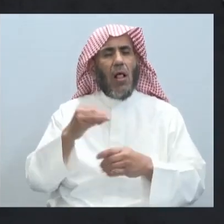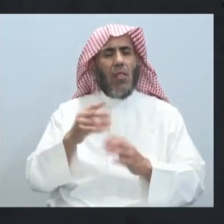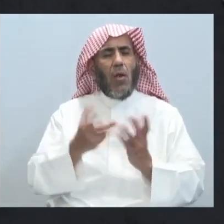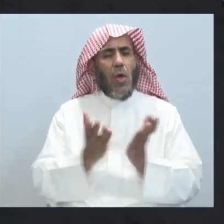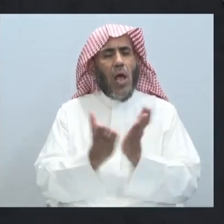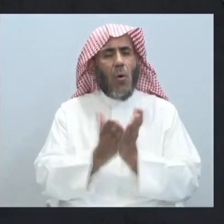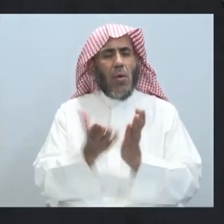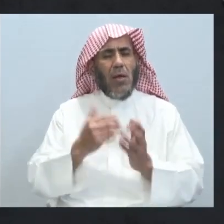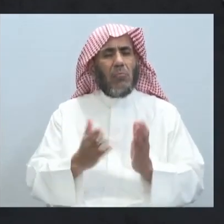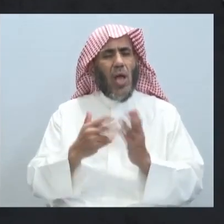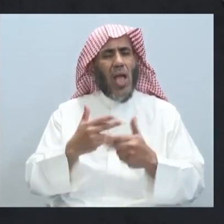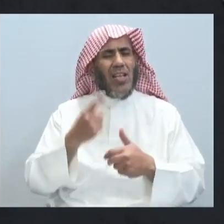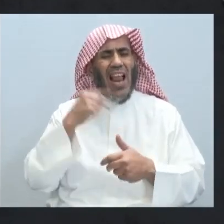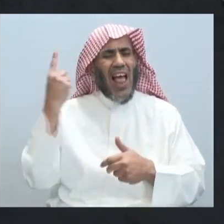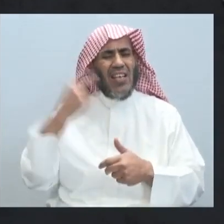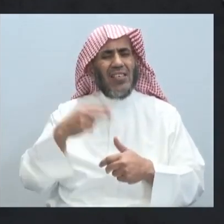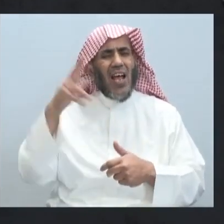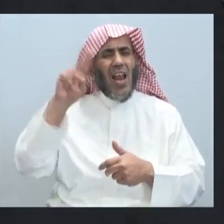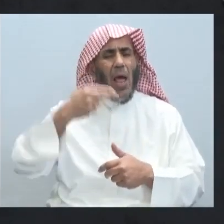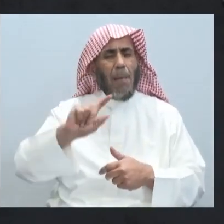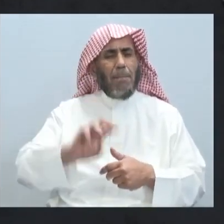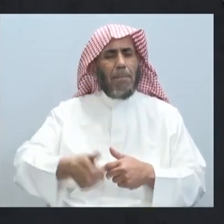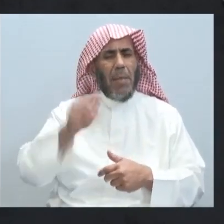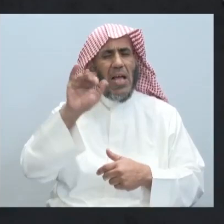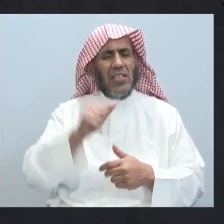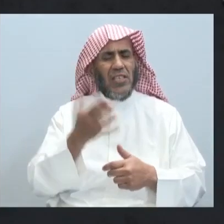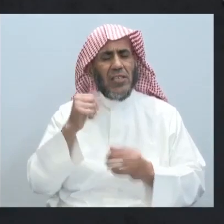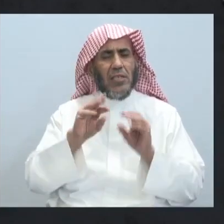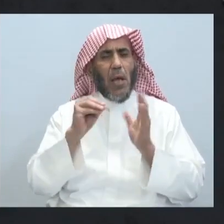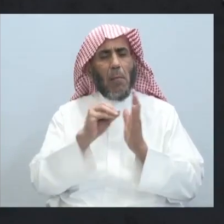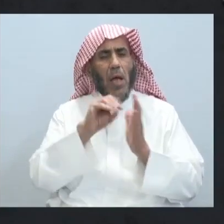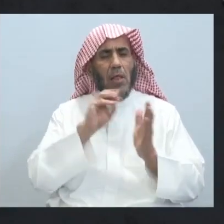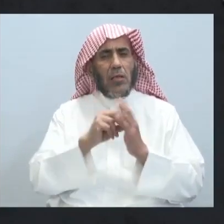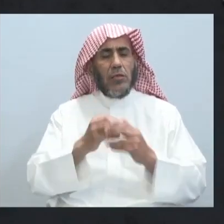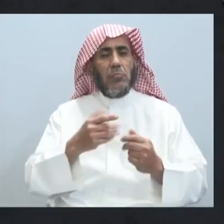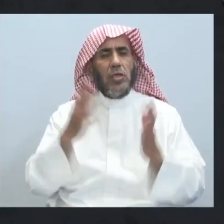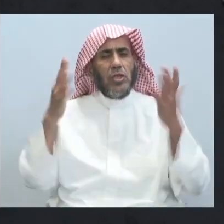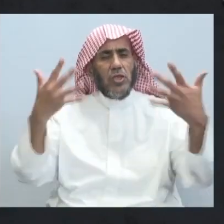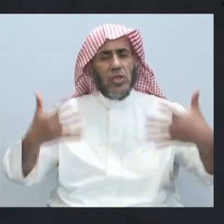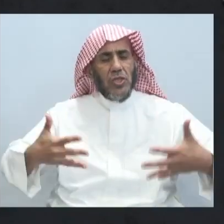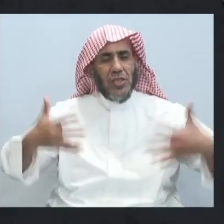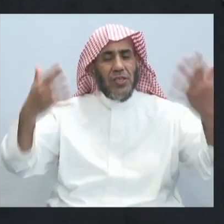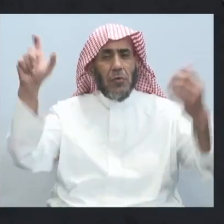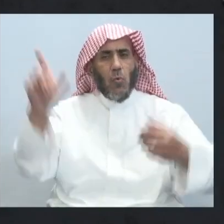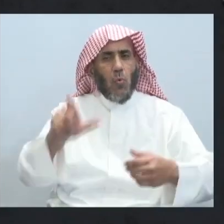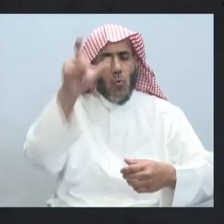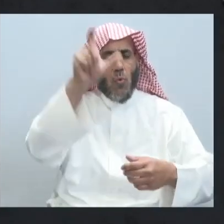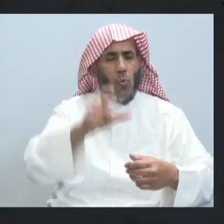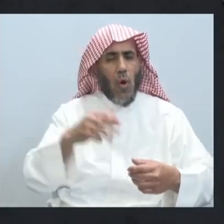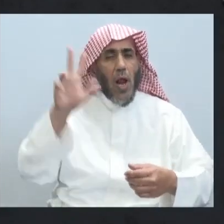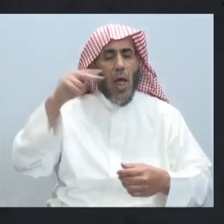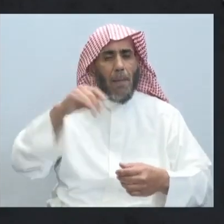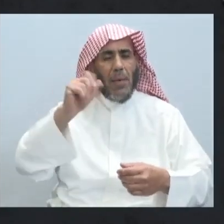بدايه العصر العباسي عرفنا العصر العباسي خذنا نماذج من من الشعر العباسي عرفنا ان هناك ايضا شعراء يعني